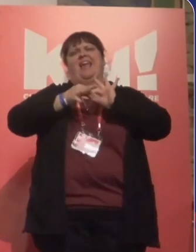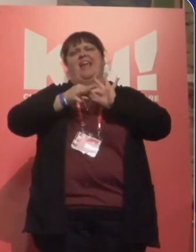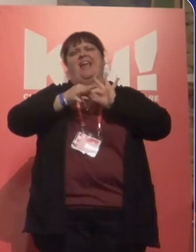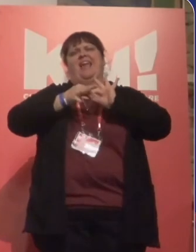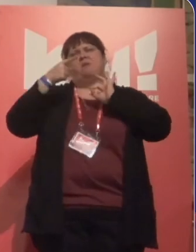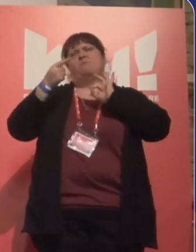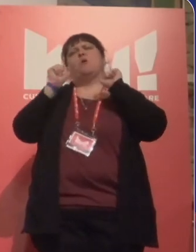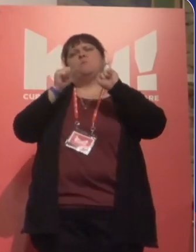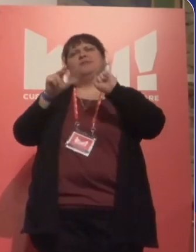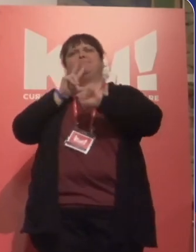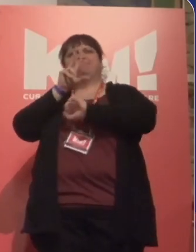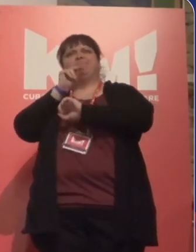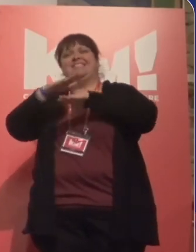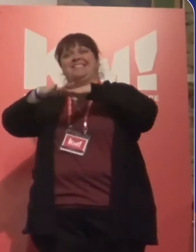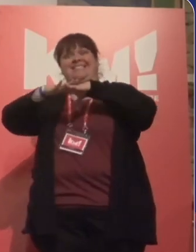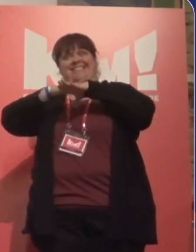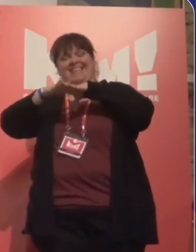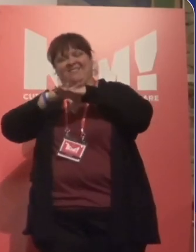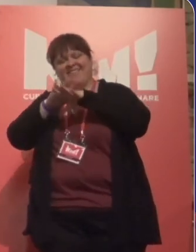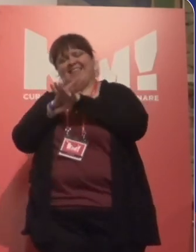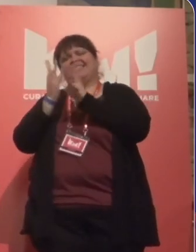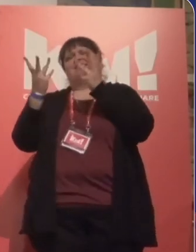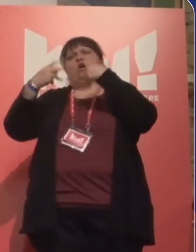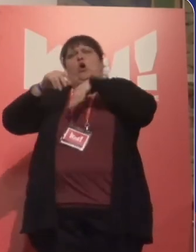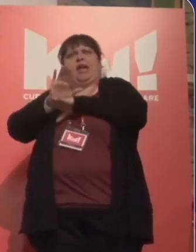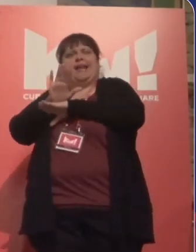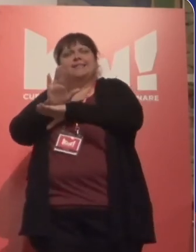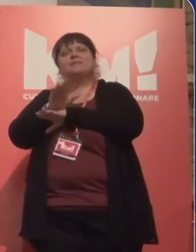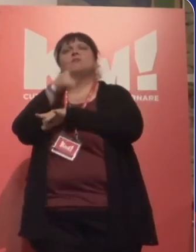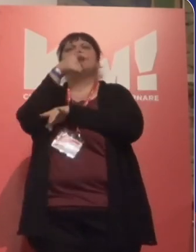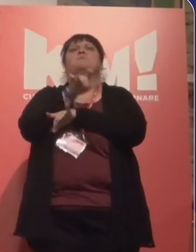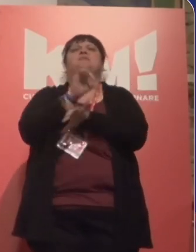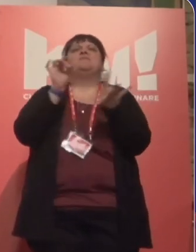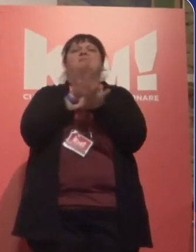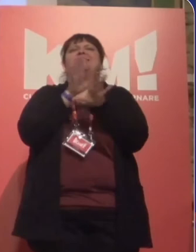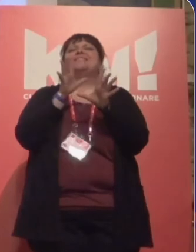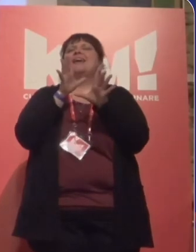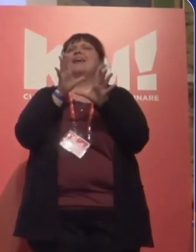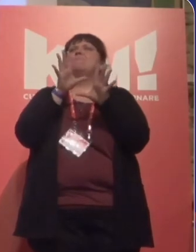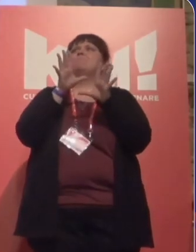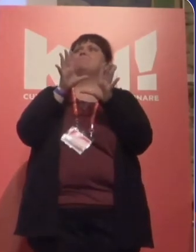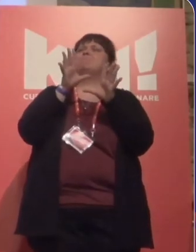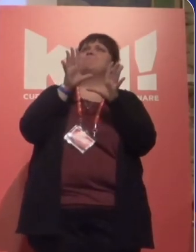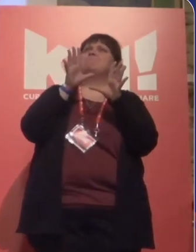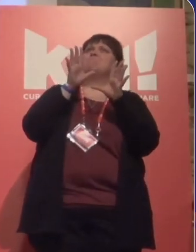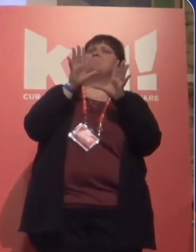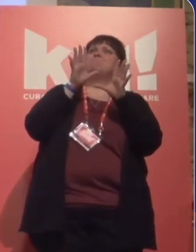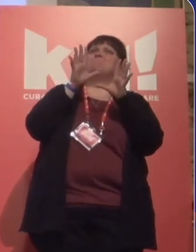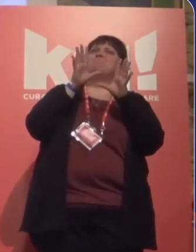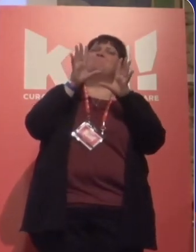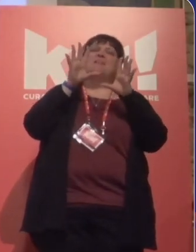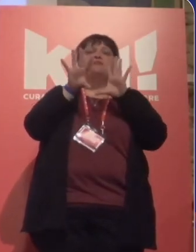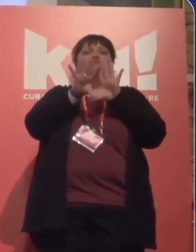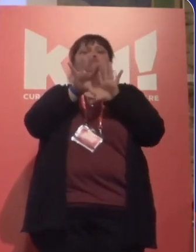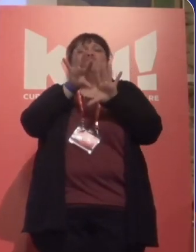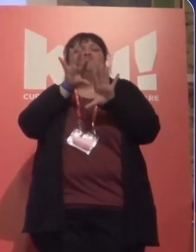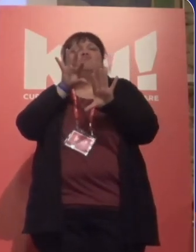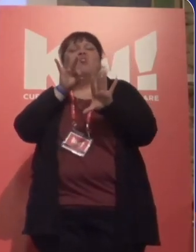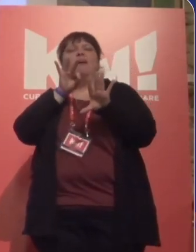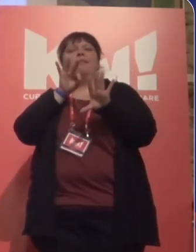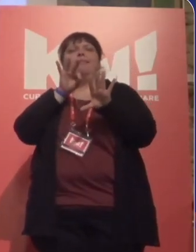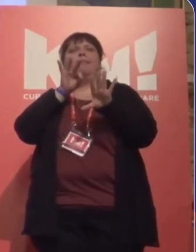e se non fai la scelta sulla qualità della relazione tra le persone puoi avere